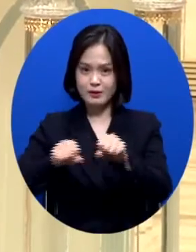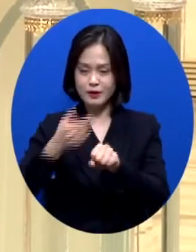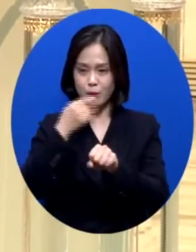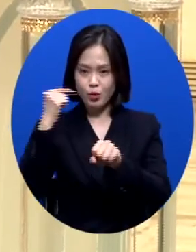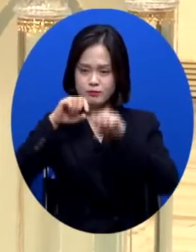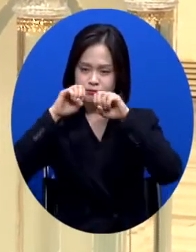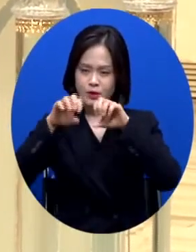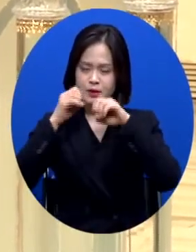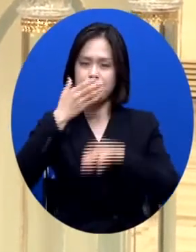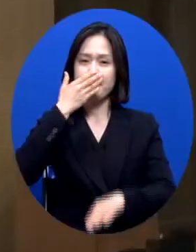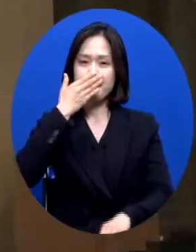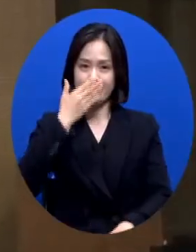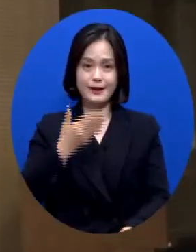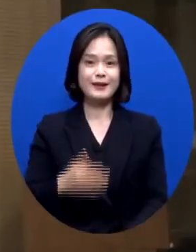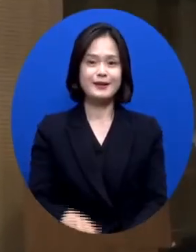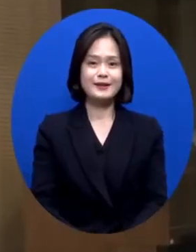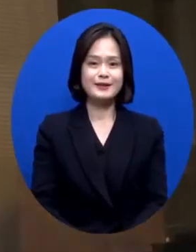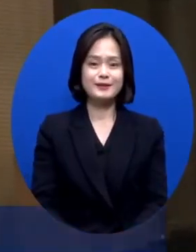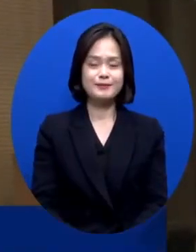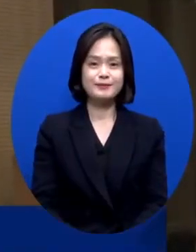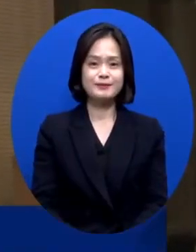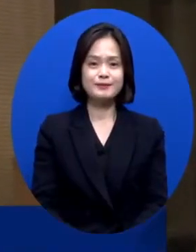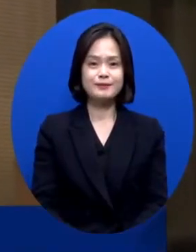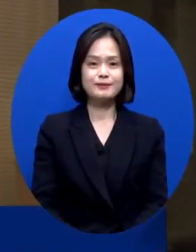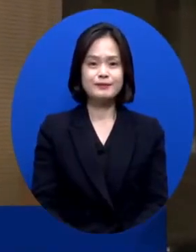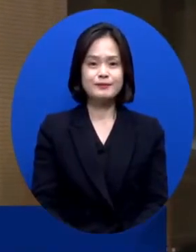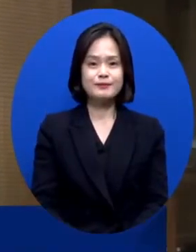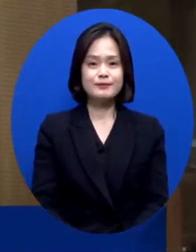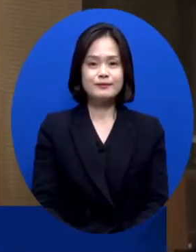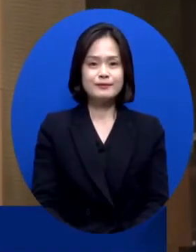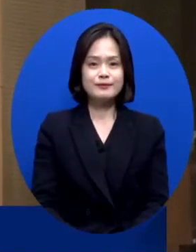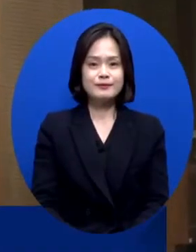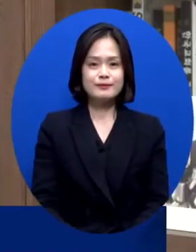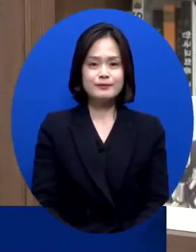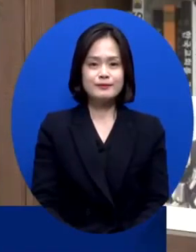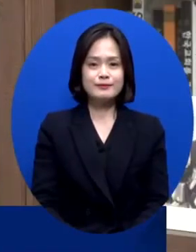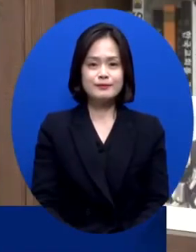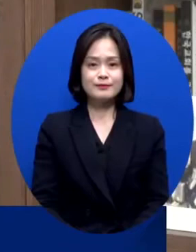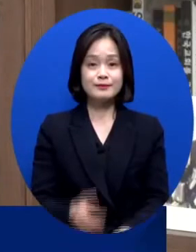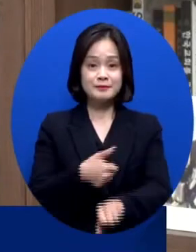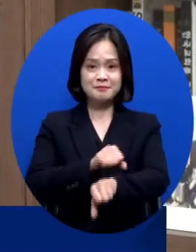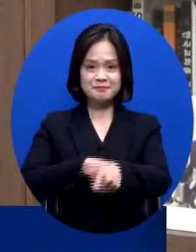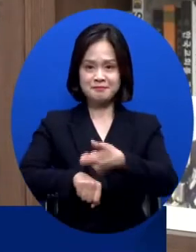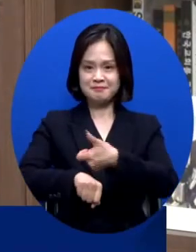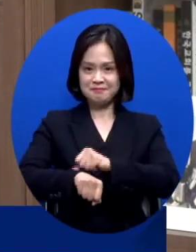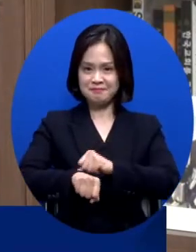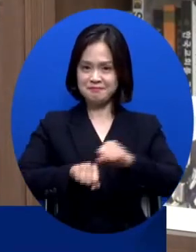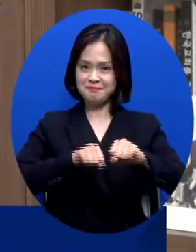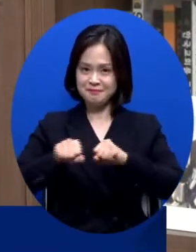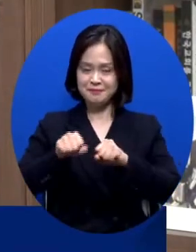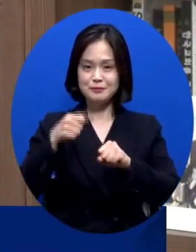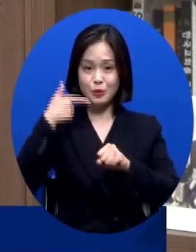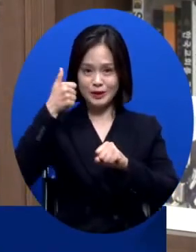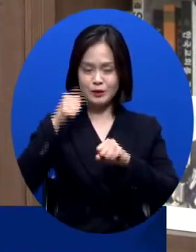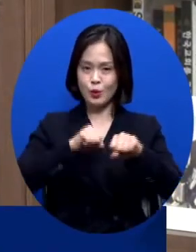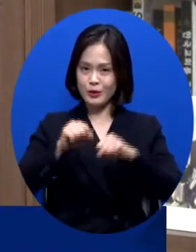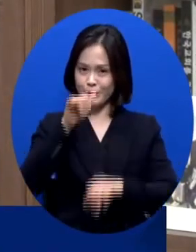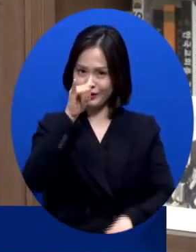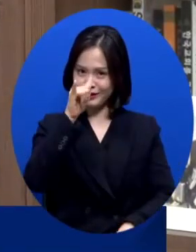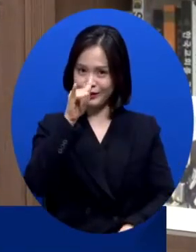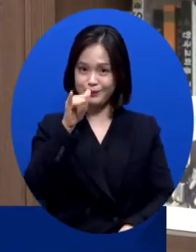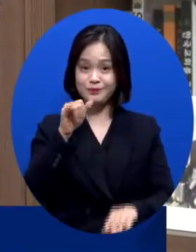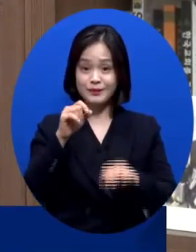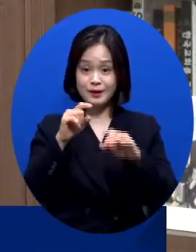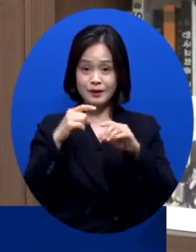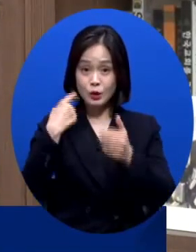가능하다고 밝혔습니다 저희 같은 경우에는 상당히 좀 적극적이고 그리고 수업에도 투입이 되시고 체 플